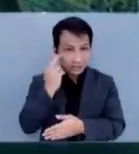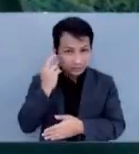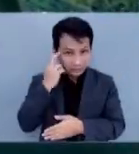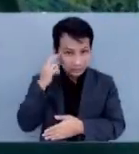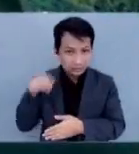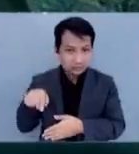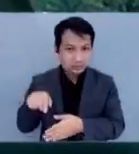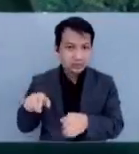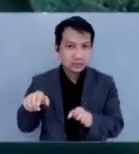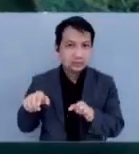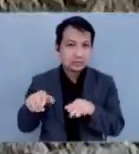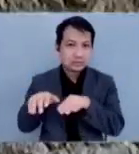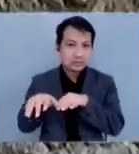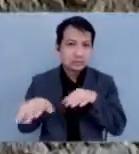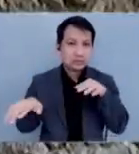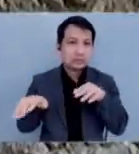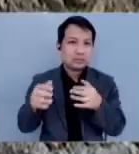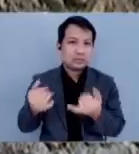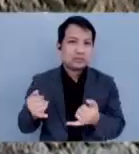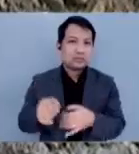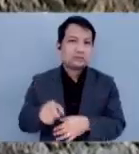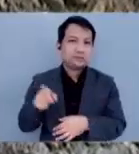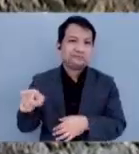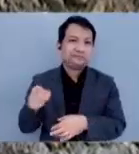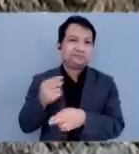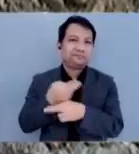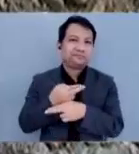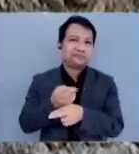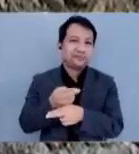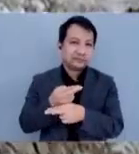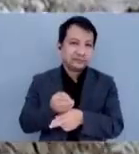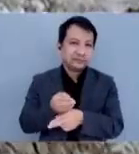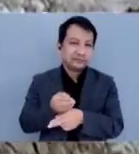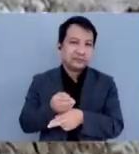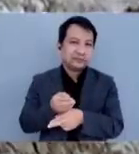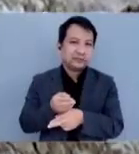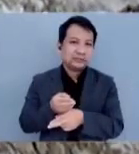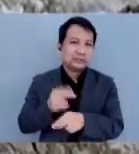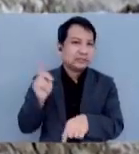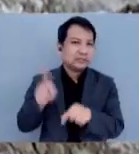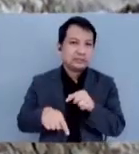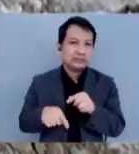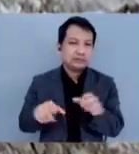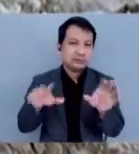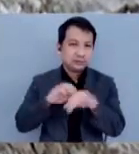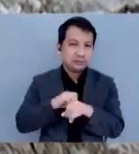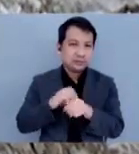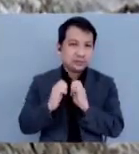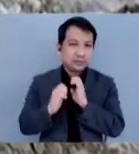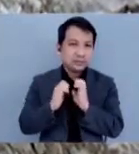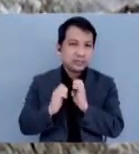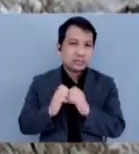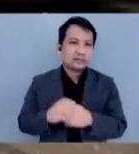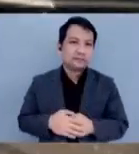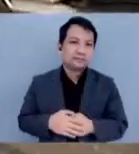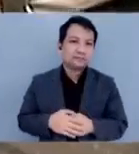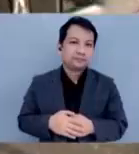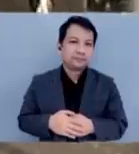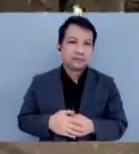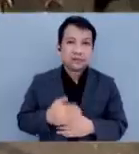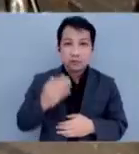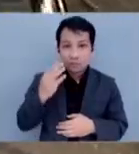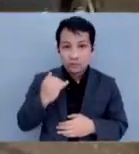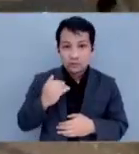ng trapiko ngayong araw, ang mga hindi pa tapos na pagkukumpuni sa ilang bahagi ng kalsada sa EDSA. May mga inilagay